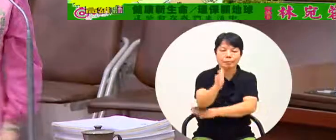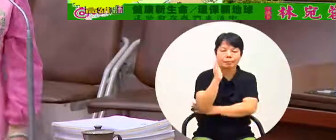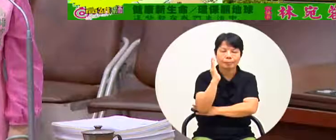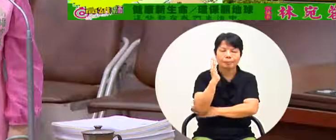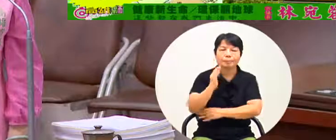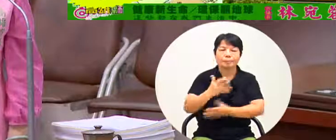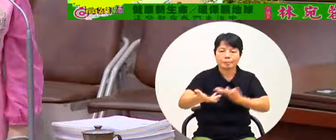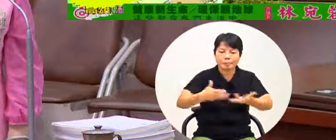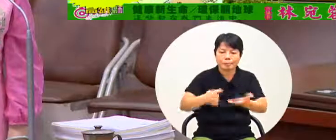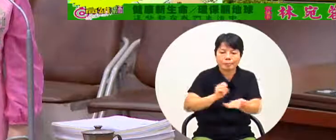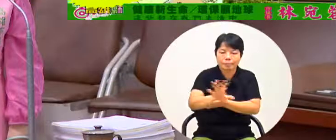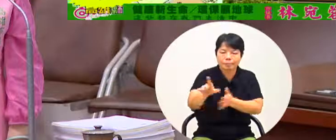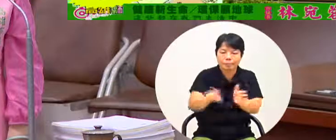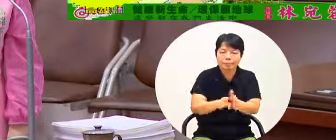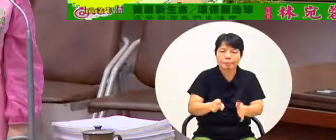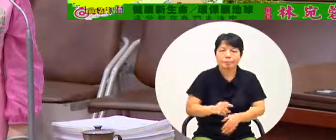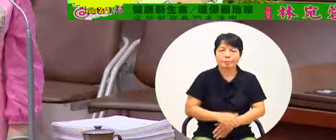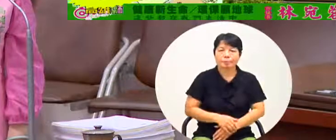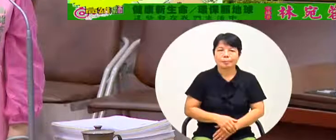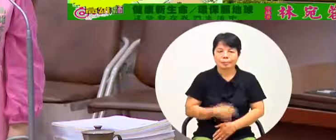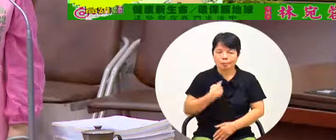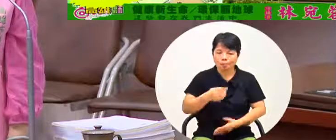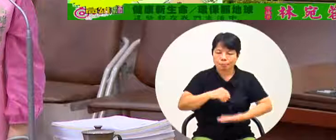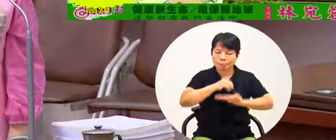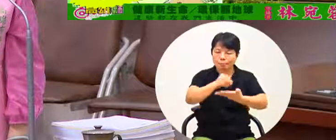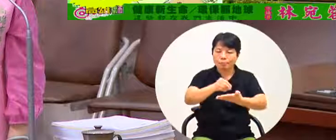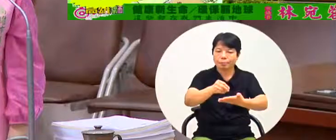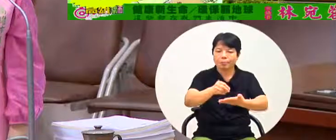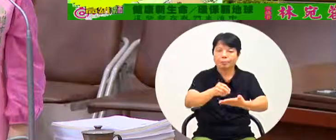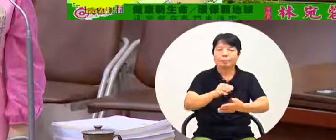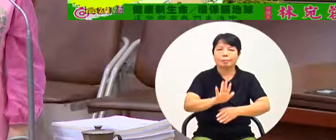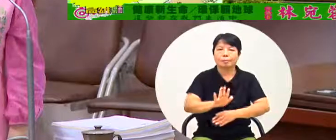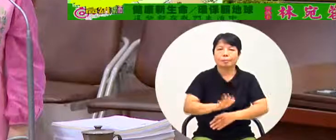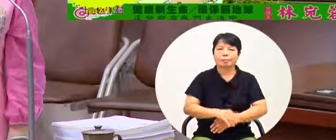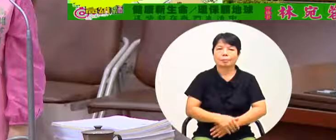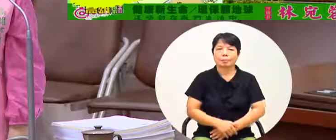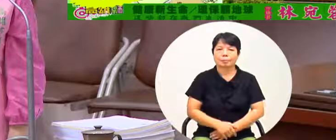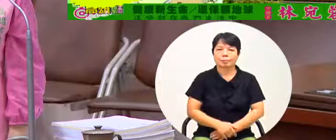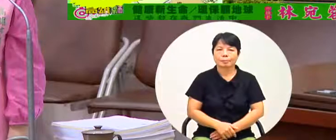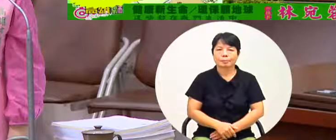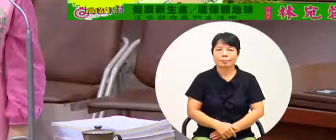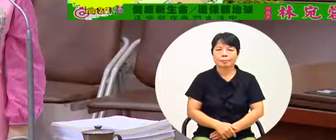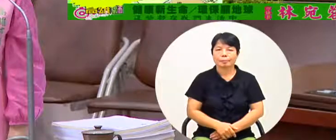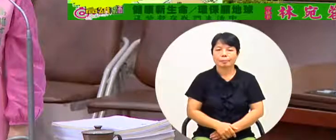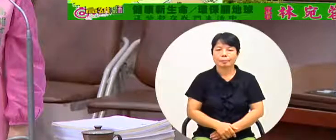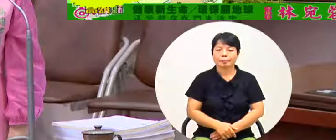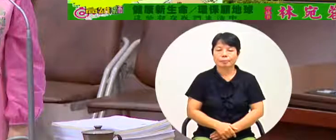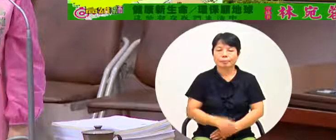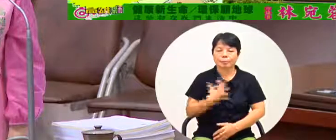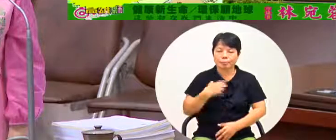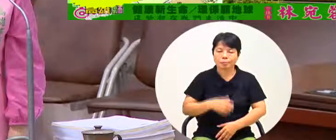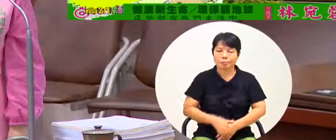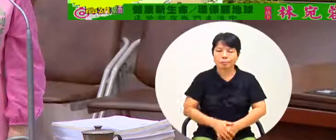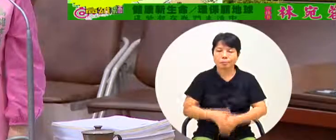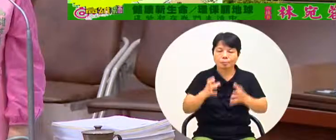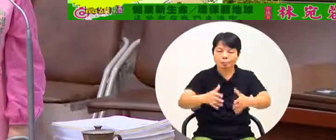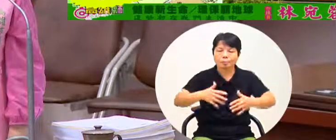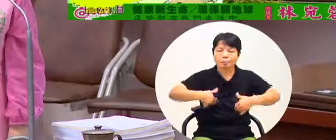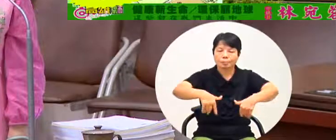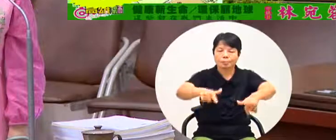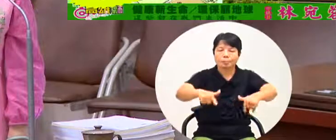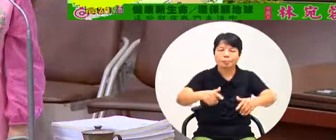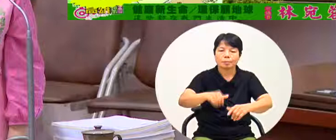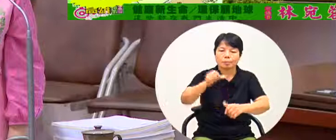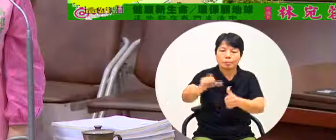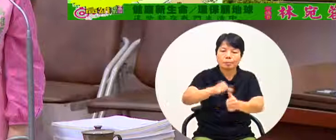我有提出来讲，我们新建一条衔接五角公园的人行景观桥，